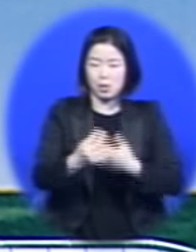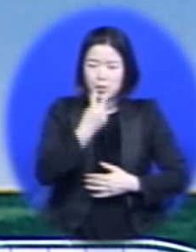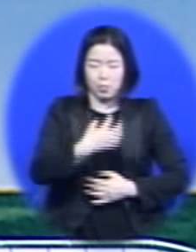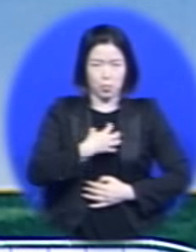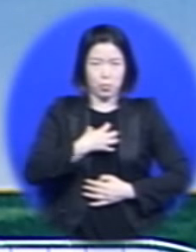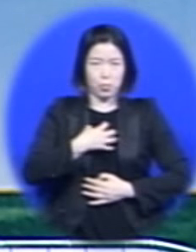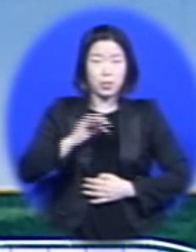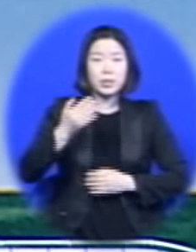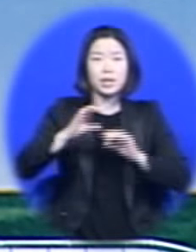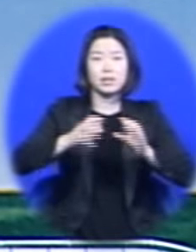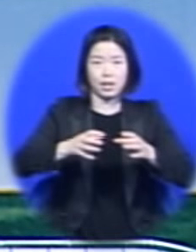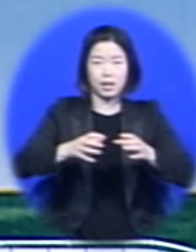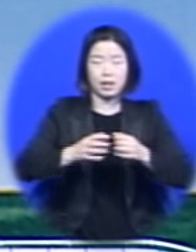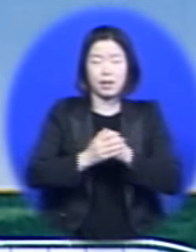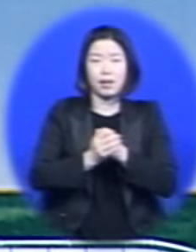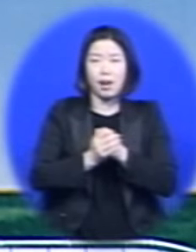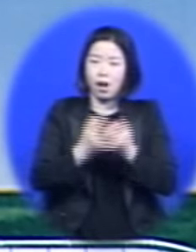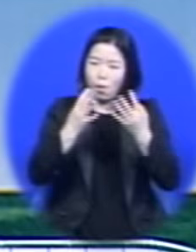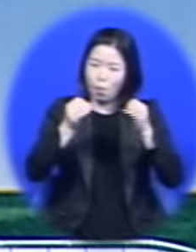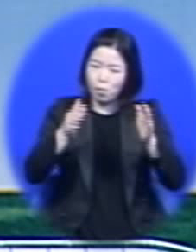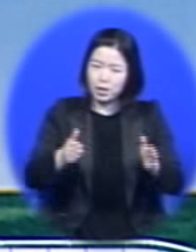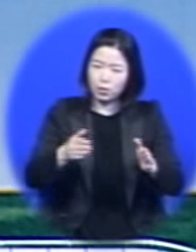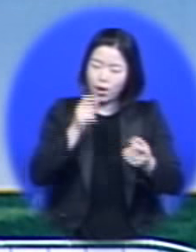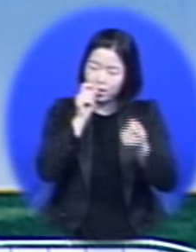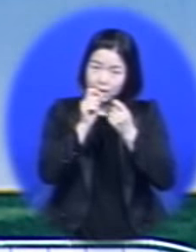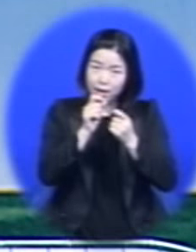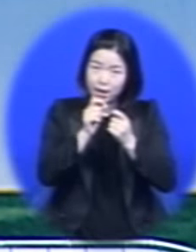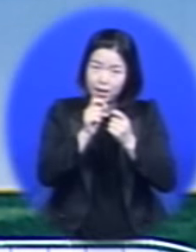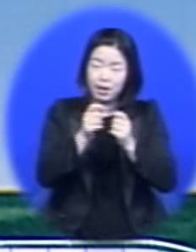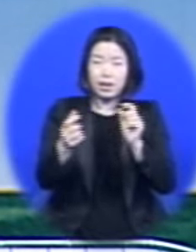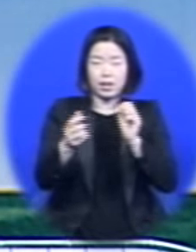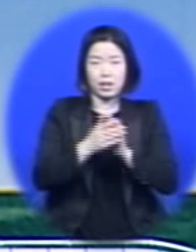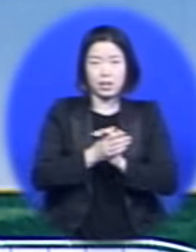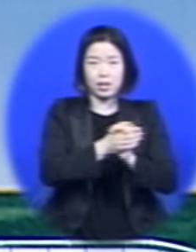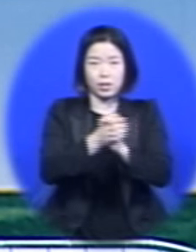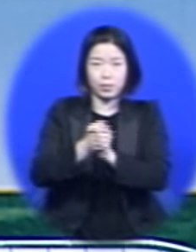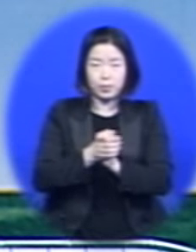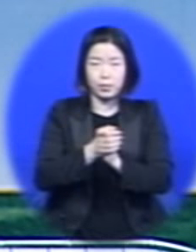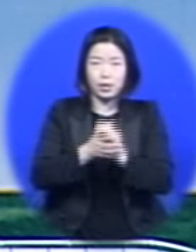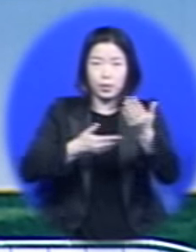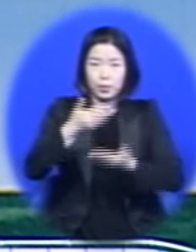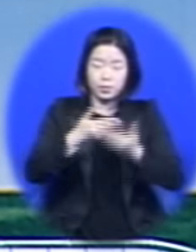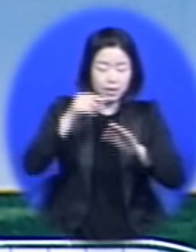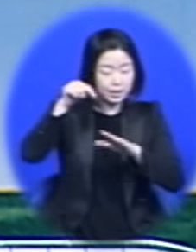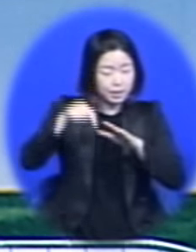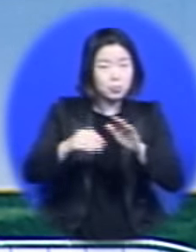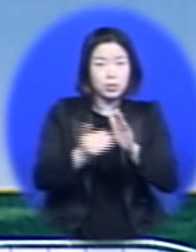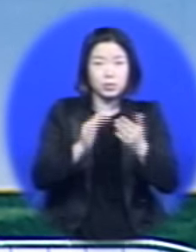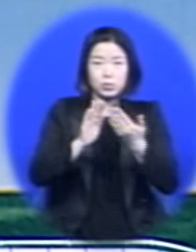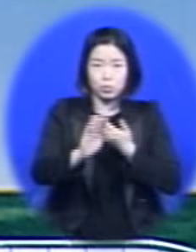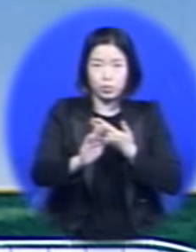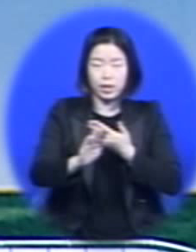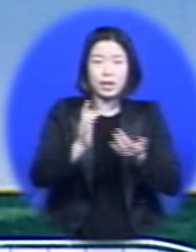나라이니까요. 얼마 동안 친밀해지고 교제가 깊어지고 난 다음에 예수를